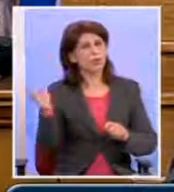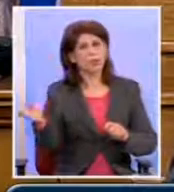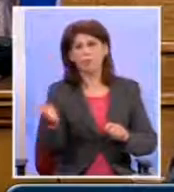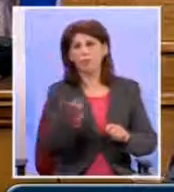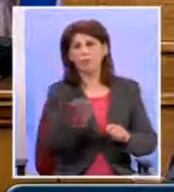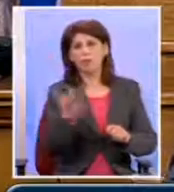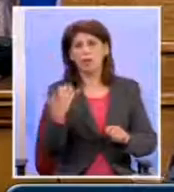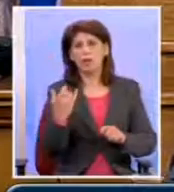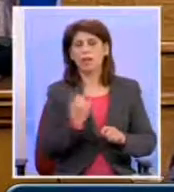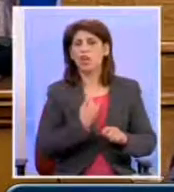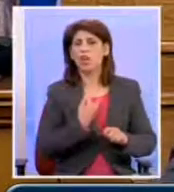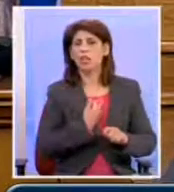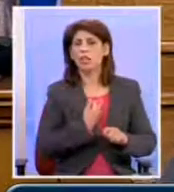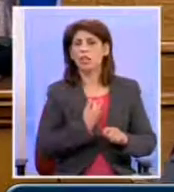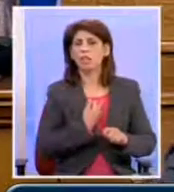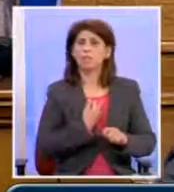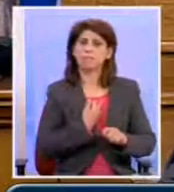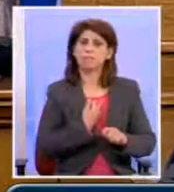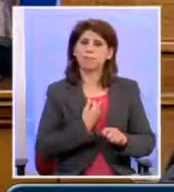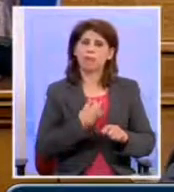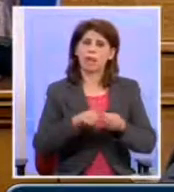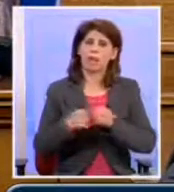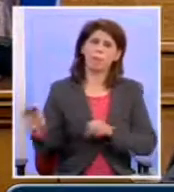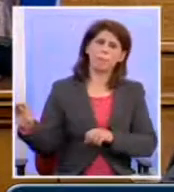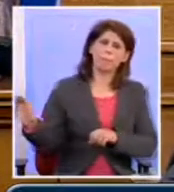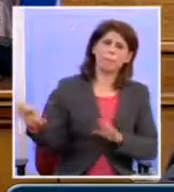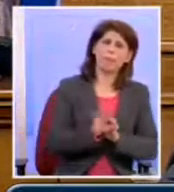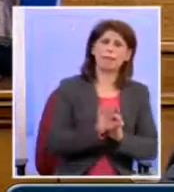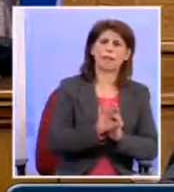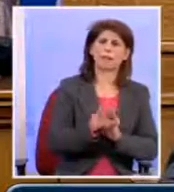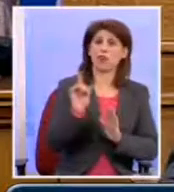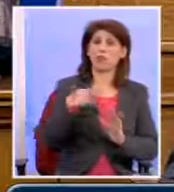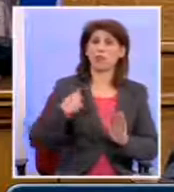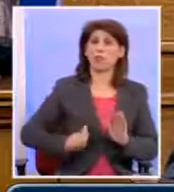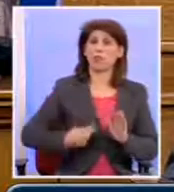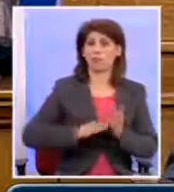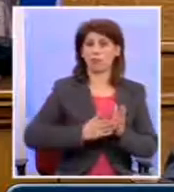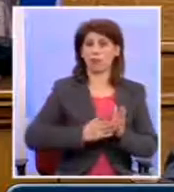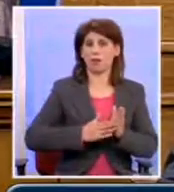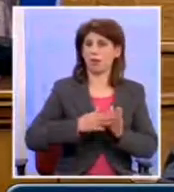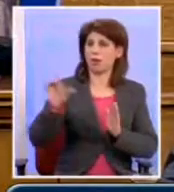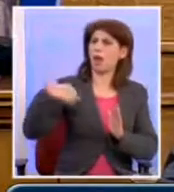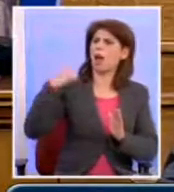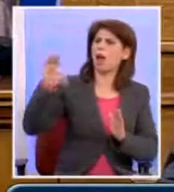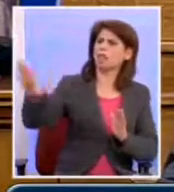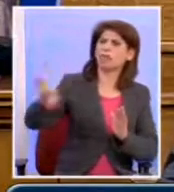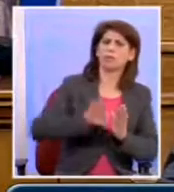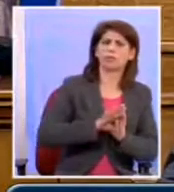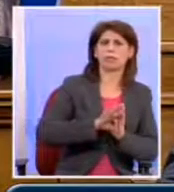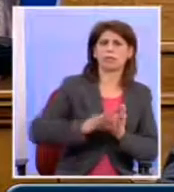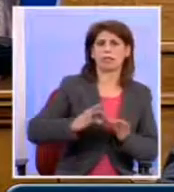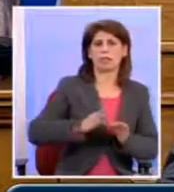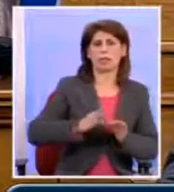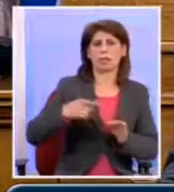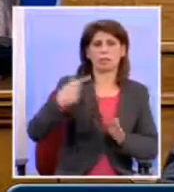είχαν ιδιότητα μετακλητού υπαλλήλου, ή εν πάση περιπτώσει όχι δημοσίου υπαλλήλου, με αποτέλεσμα εκ των υστέρων